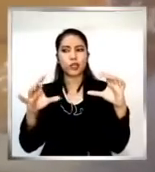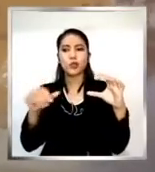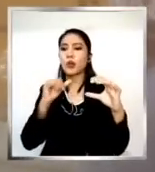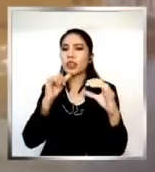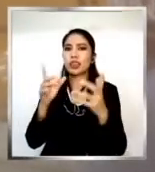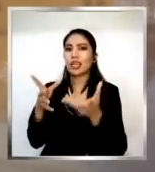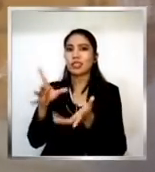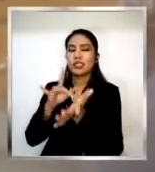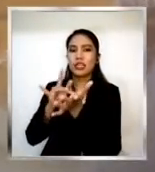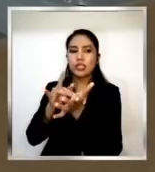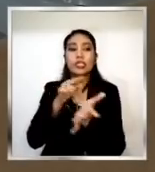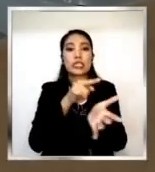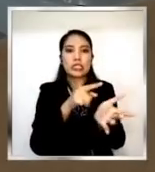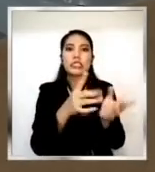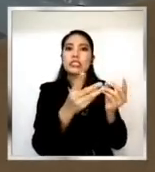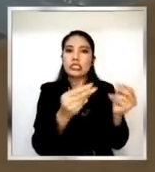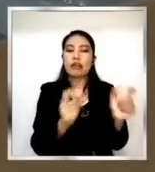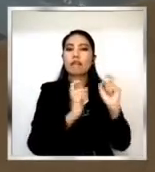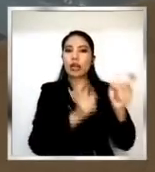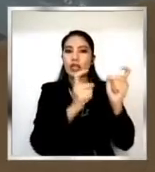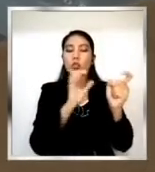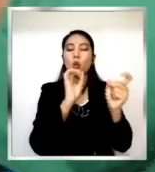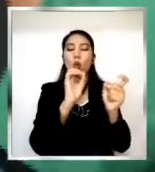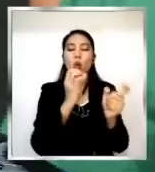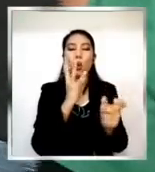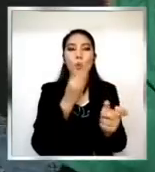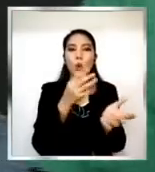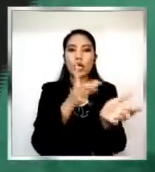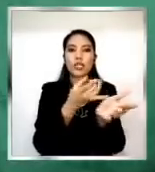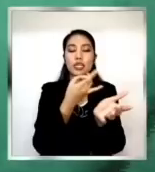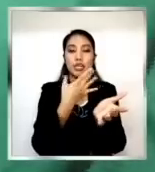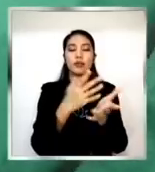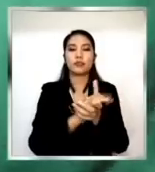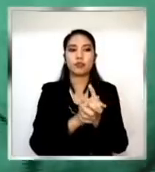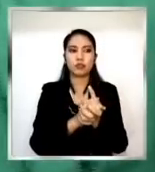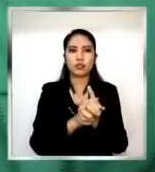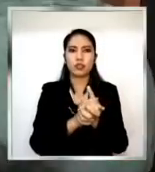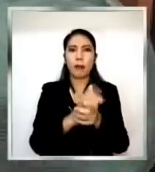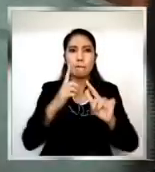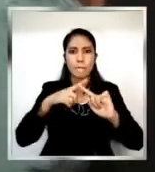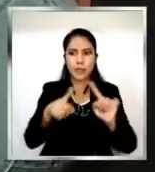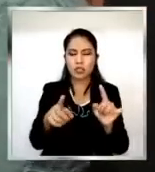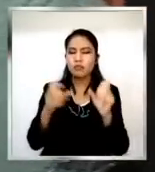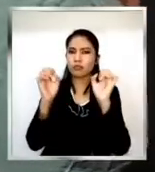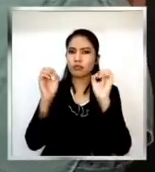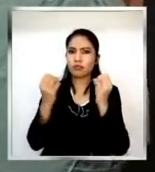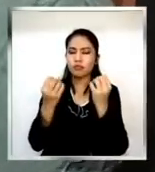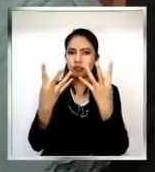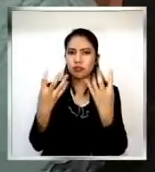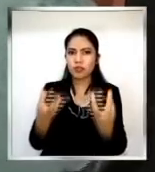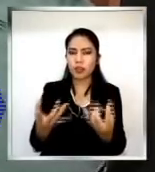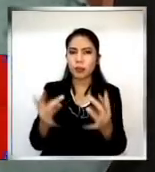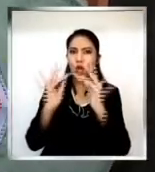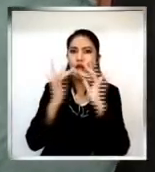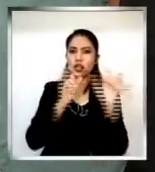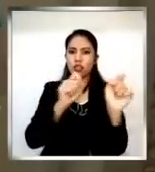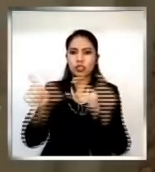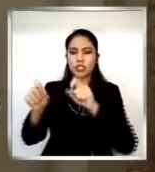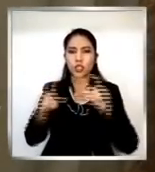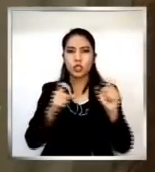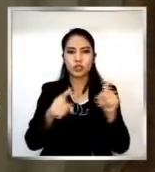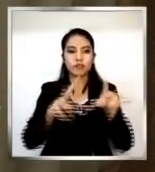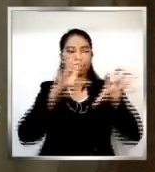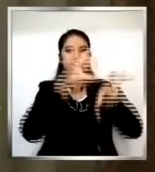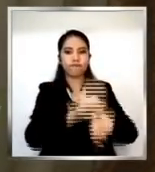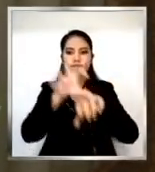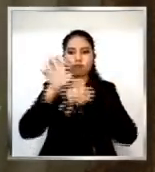FDA, marami nang nagbebenta ng gamot online. At ayon kay Domingo sa mga na-raid na mga unregistered Chinese clinic, kabilang